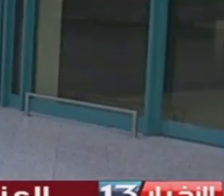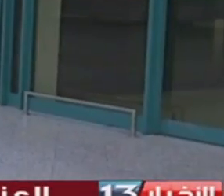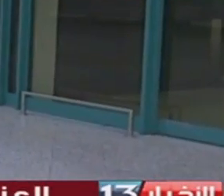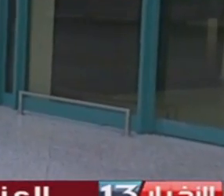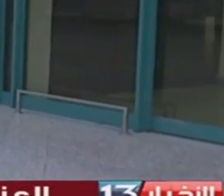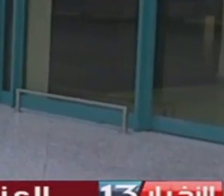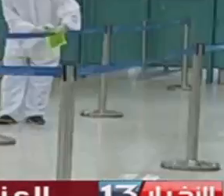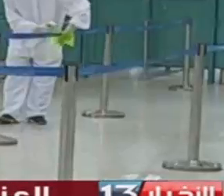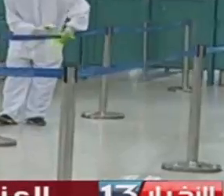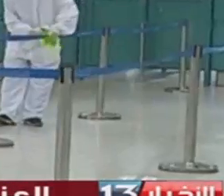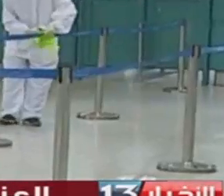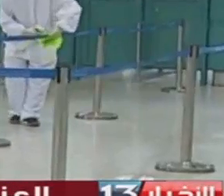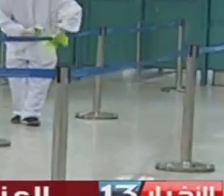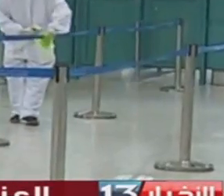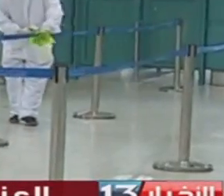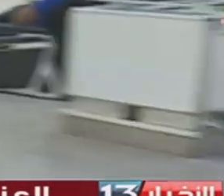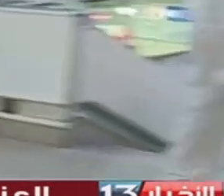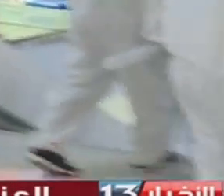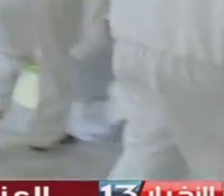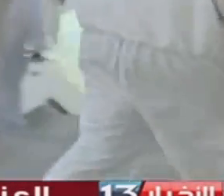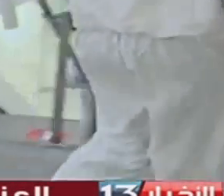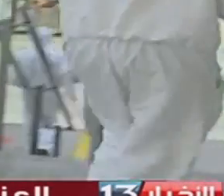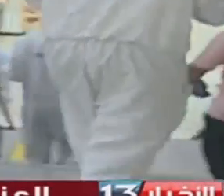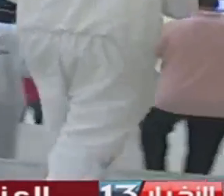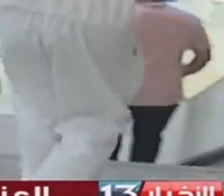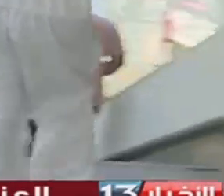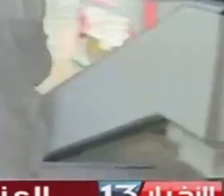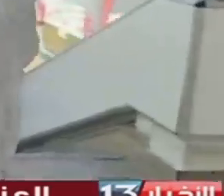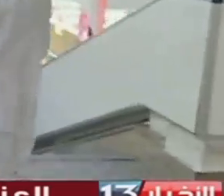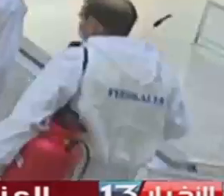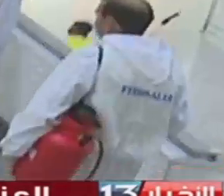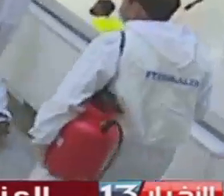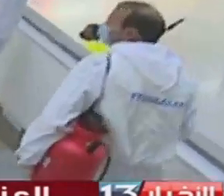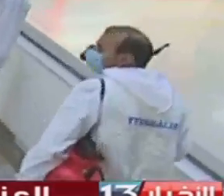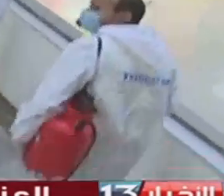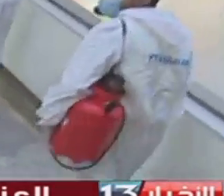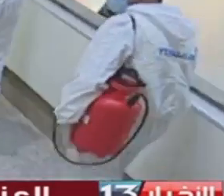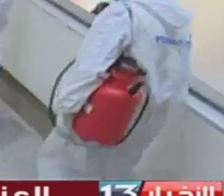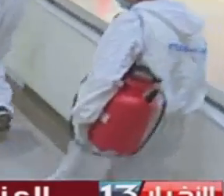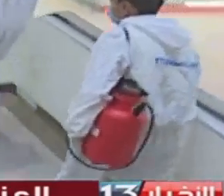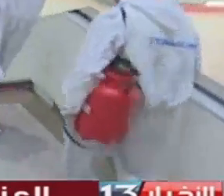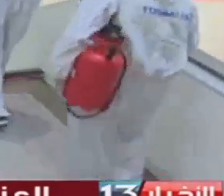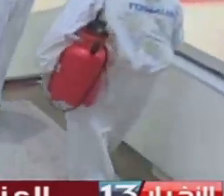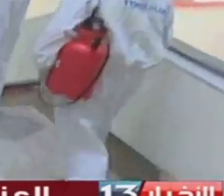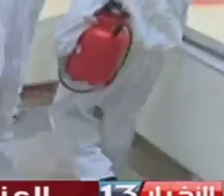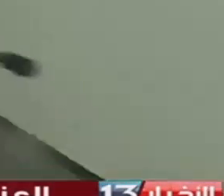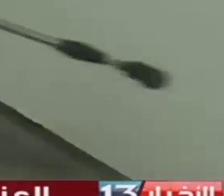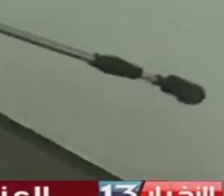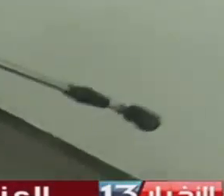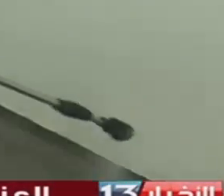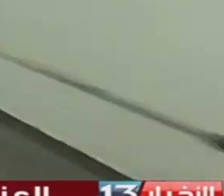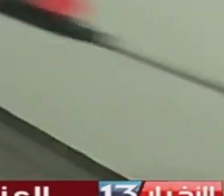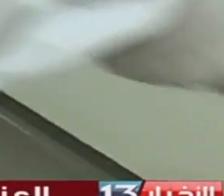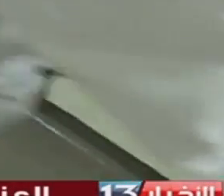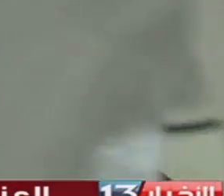مطار تونس قرطاج يشهد عملية تعقيم إثر إعلان ديوان الطيران المدني والمطارات تسجيل إصابة عون خدمات تابع لشركة الخطوط